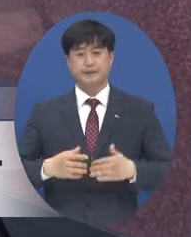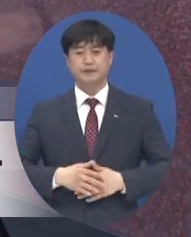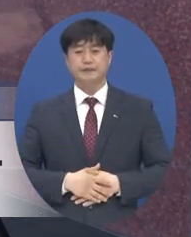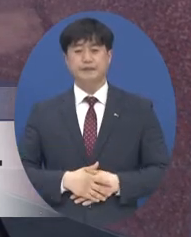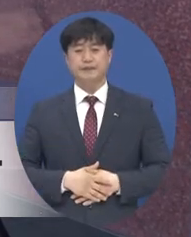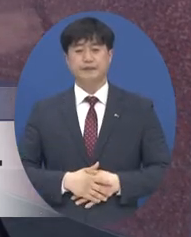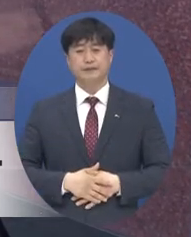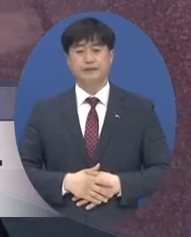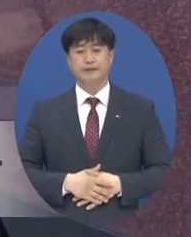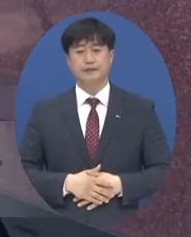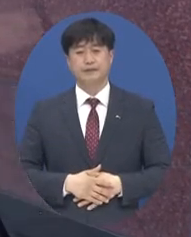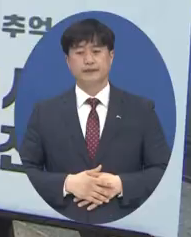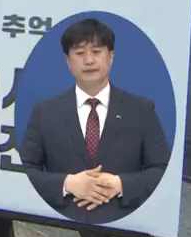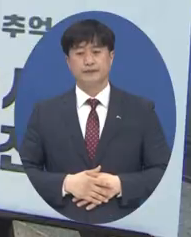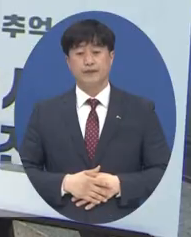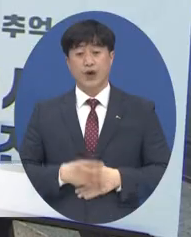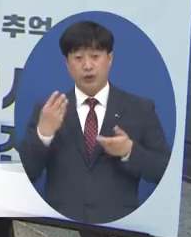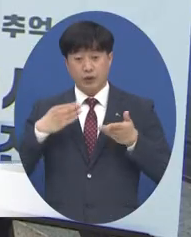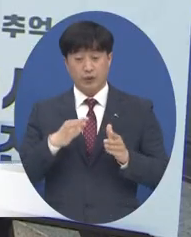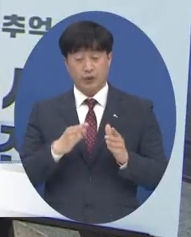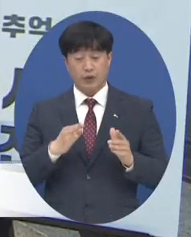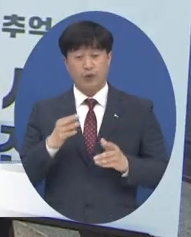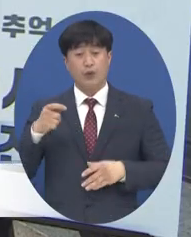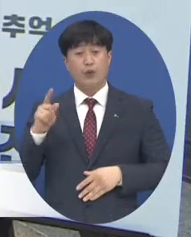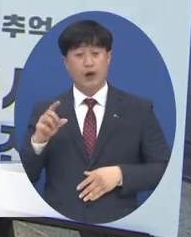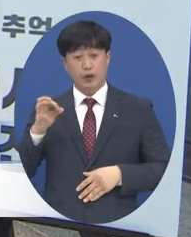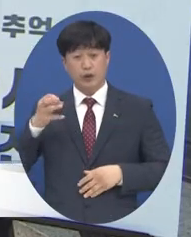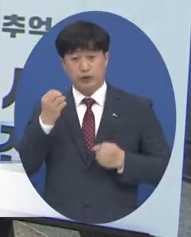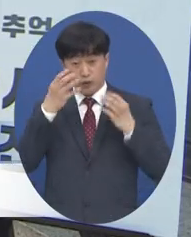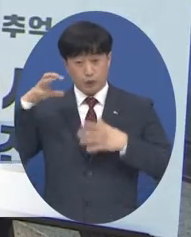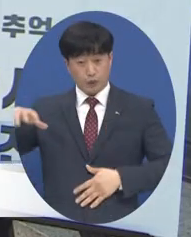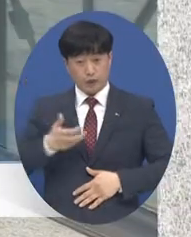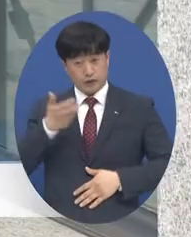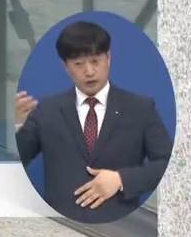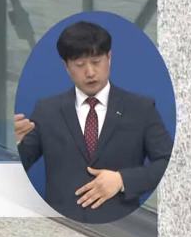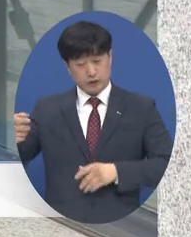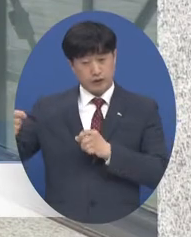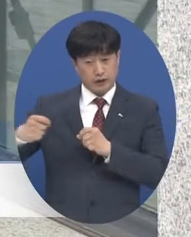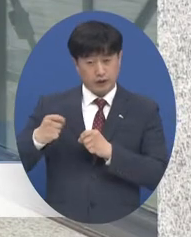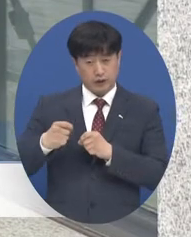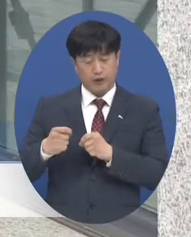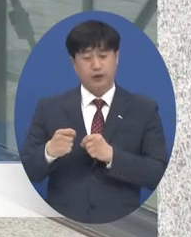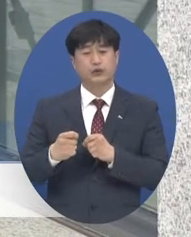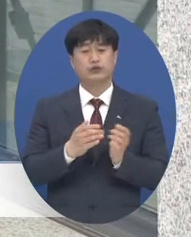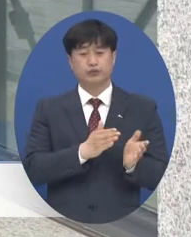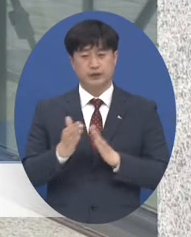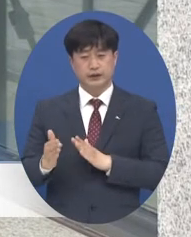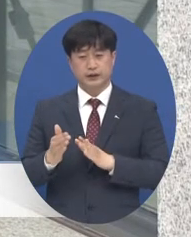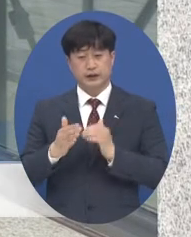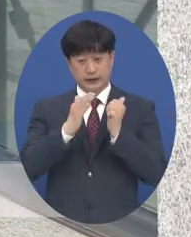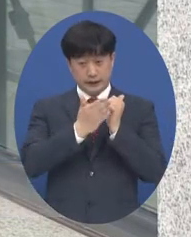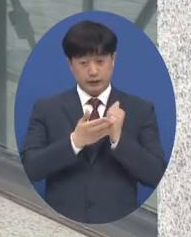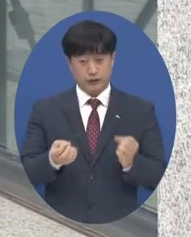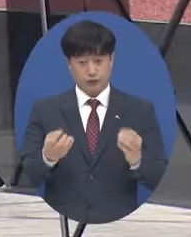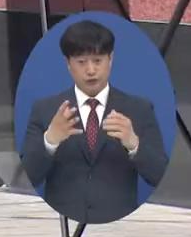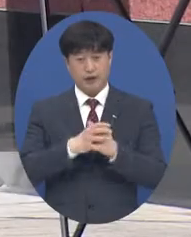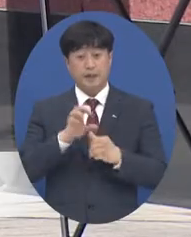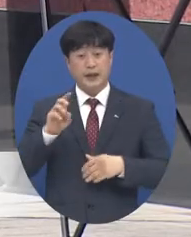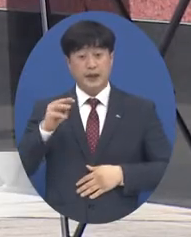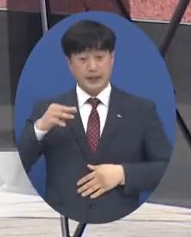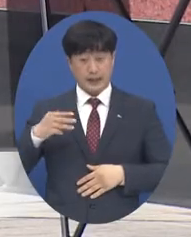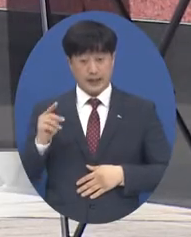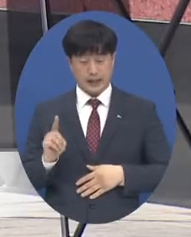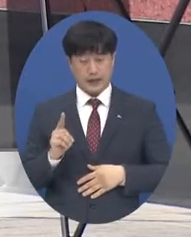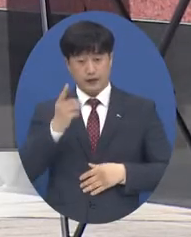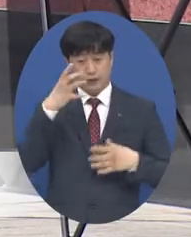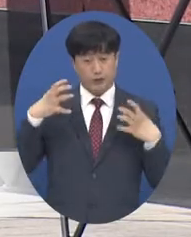다 찍어 놨으면 좋을 것 같아요. 경기도가 광교 신청사 이전을 앞두고 마련한 추억 사진전. 팔달산 아래에 자리 잡은